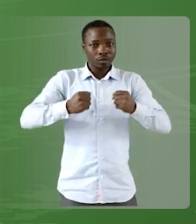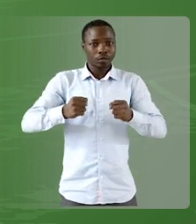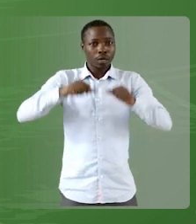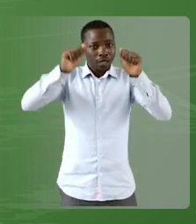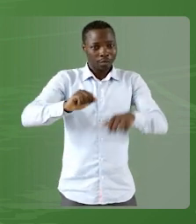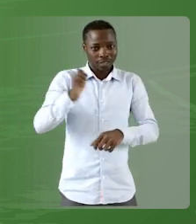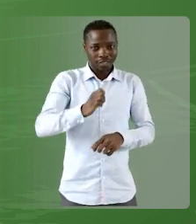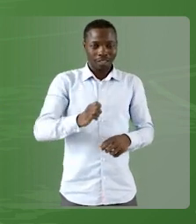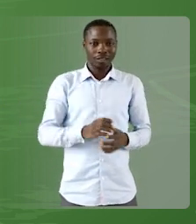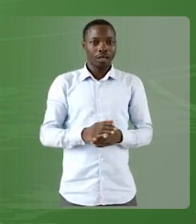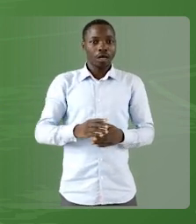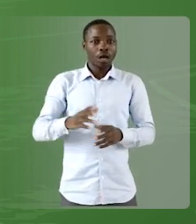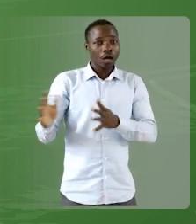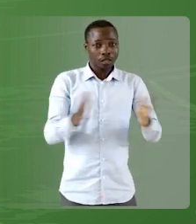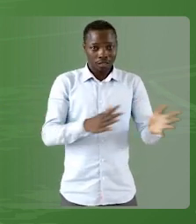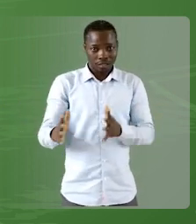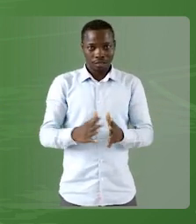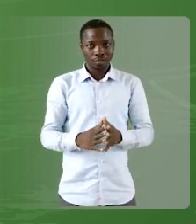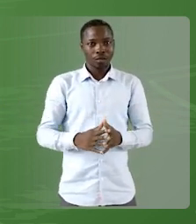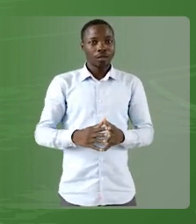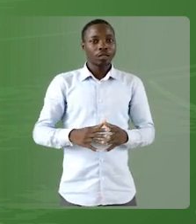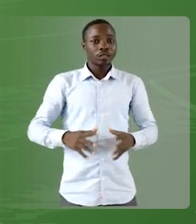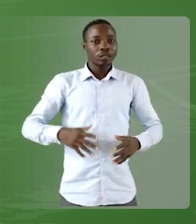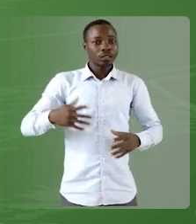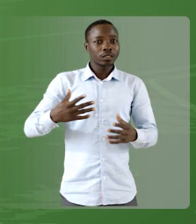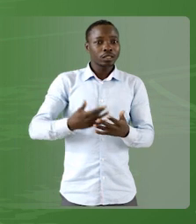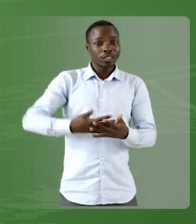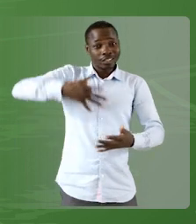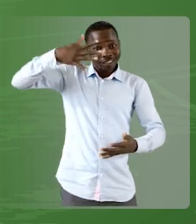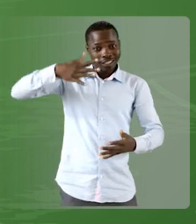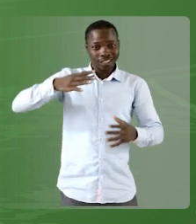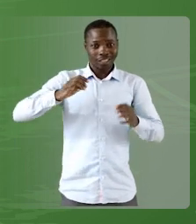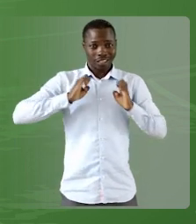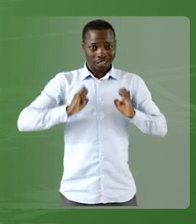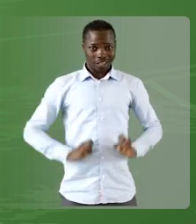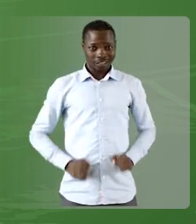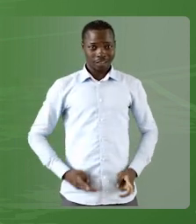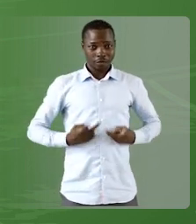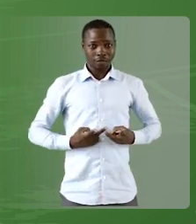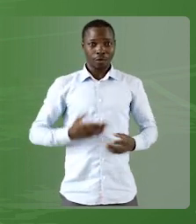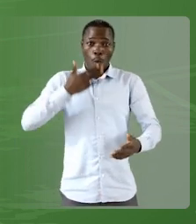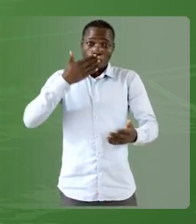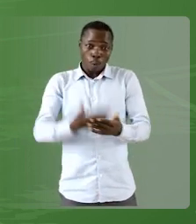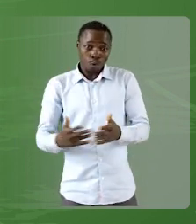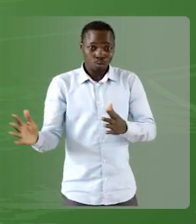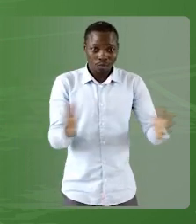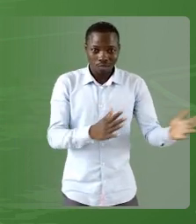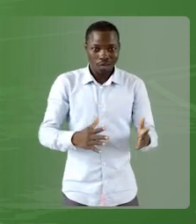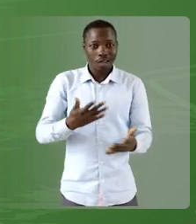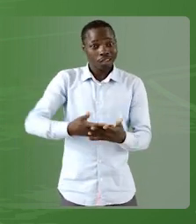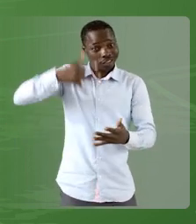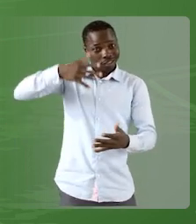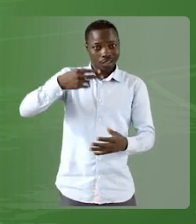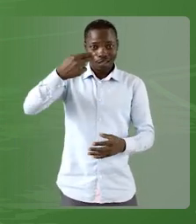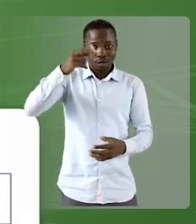air, richesse en sels minéraux, perméabilité à l'eau, bonne aération, richesse en humus.